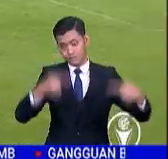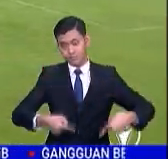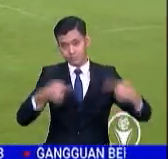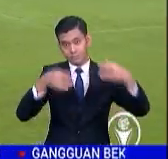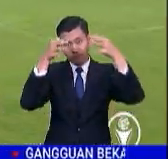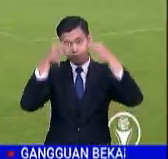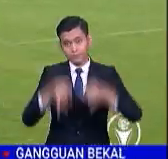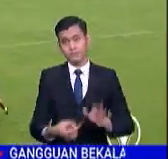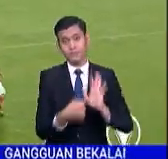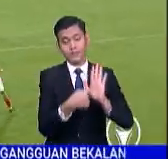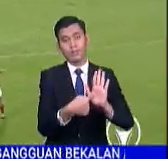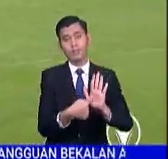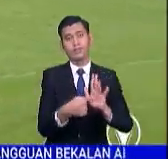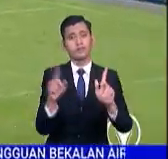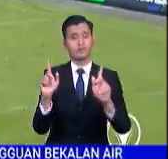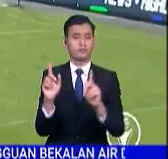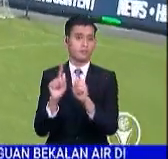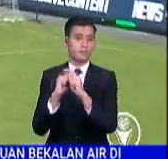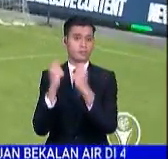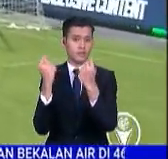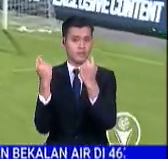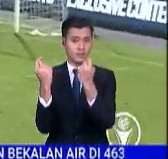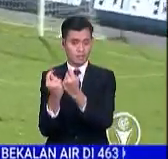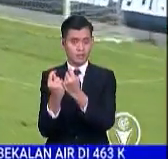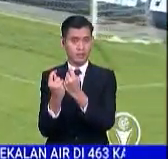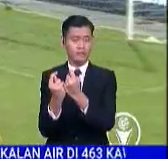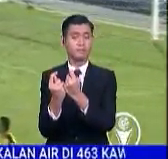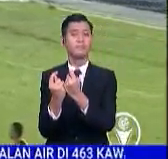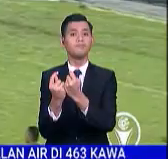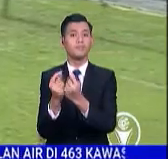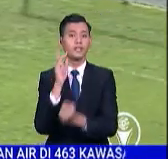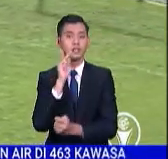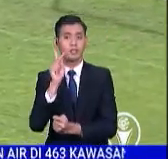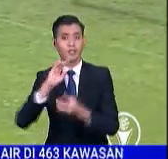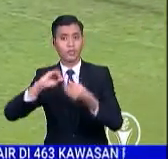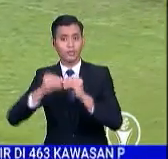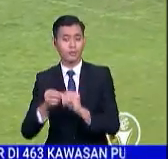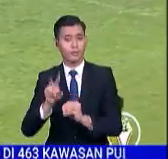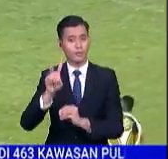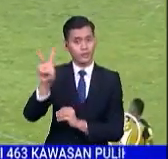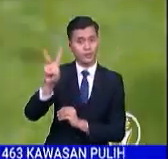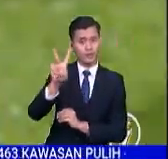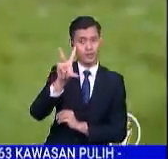Keputusan itu menyaksikan KDA masih kekal di tangga kedua dengan 39